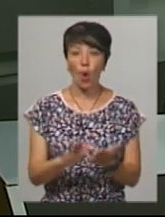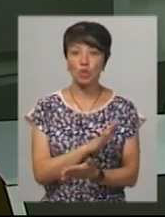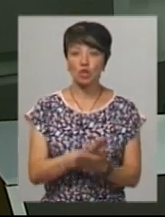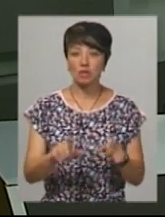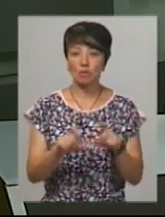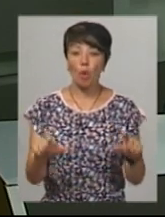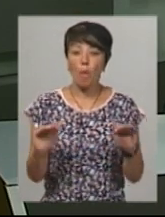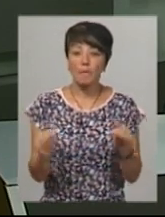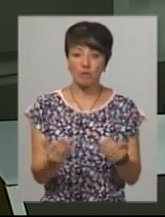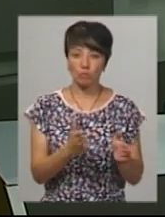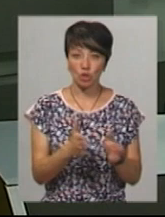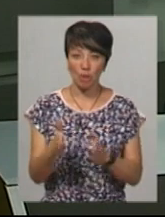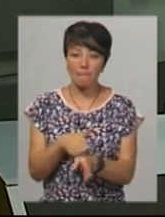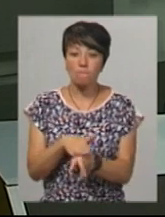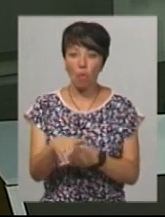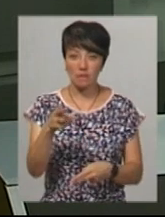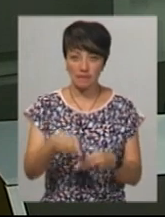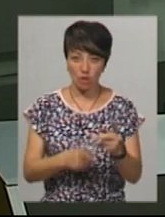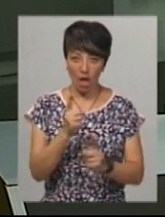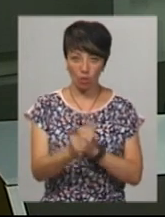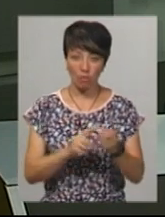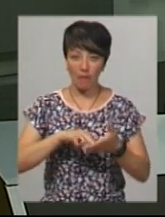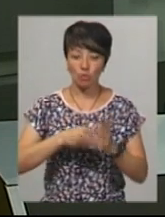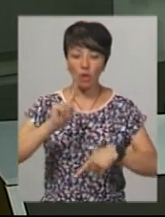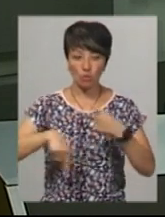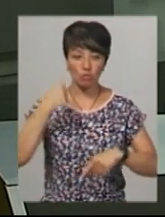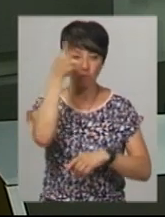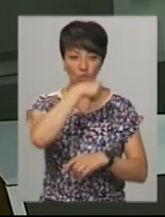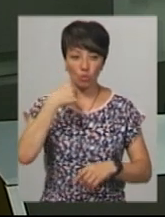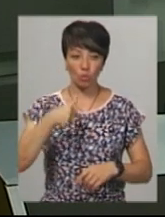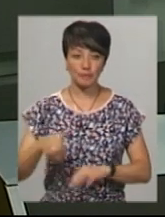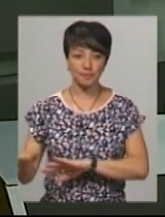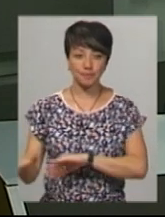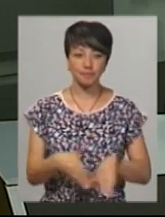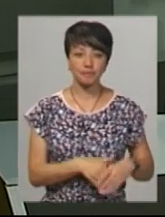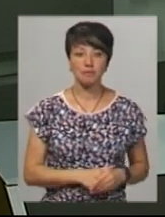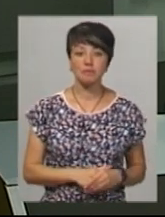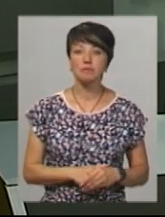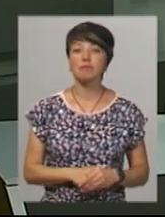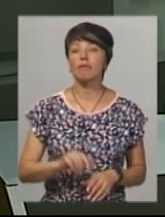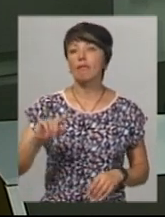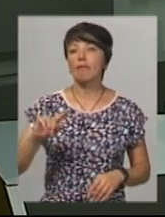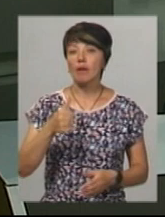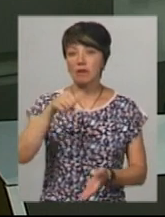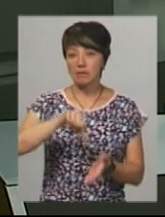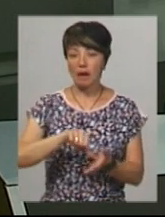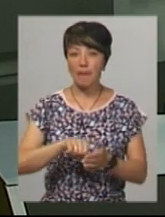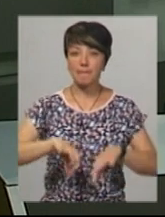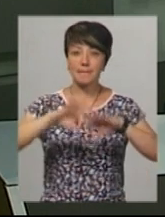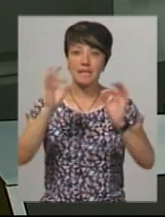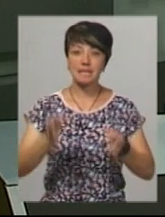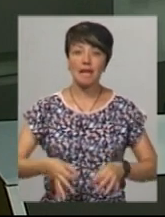працюють в обмеженому режимі. Повне завершення реконструкції планують наступного року. Дебютантами цьогорічної мистецької